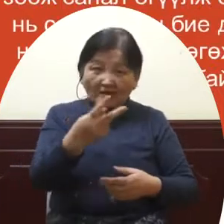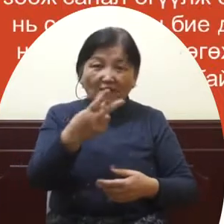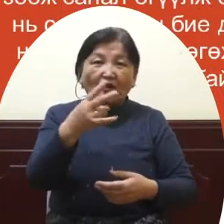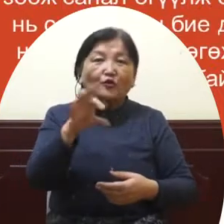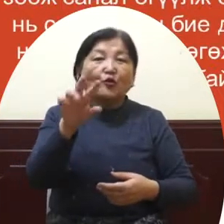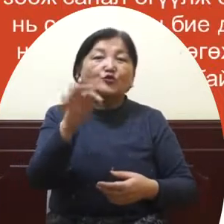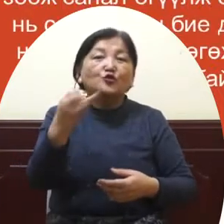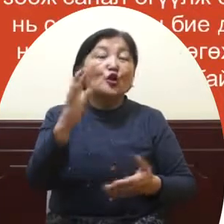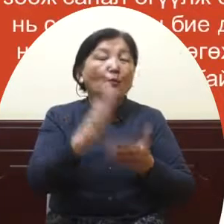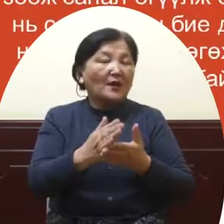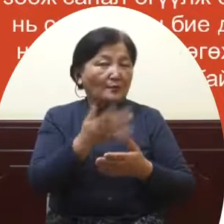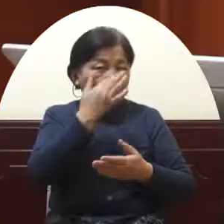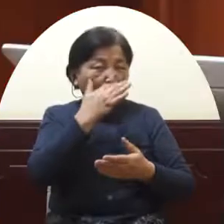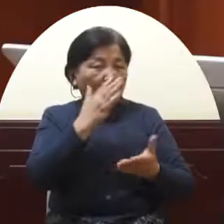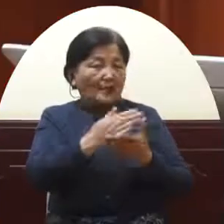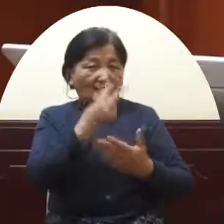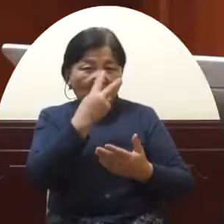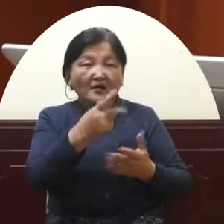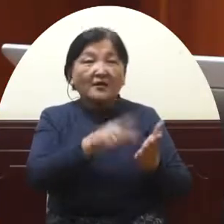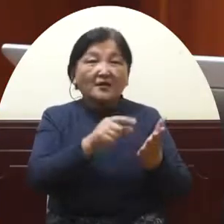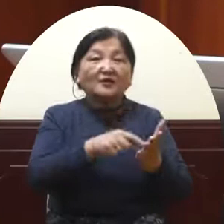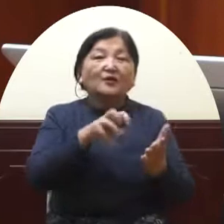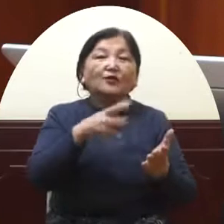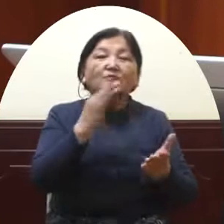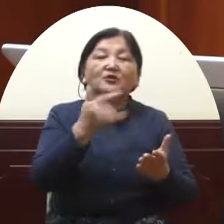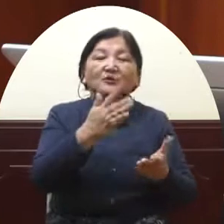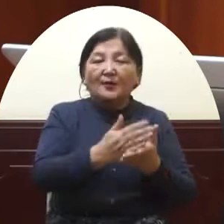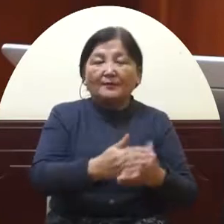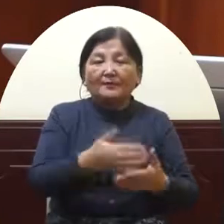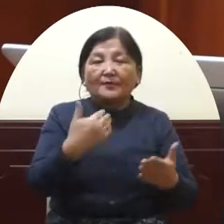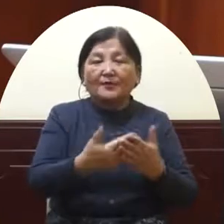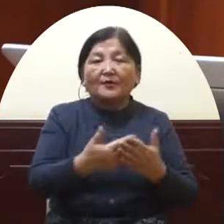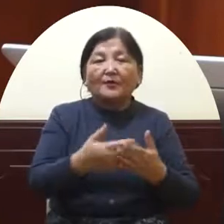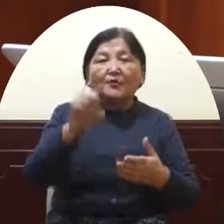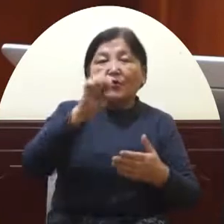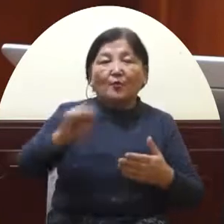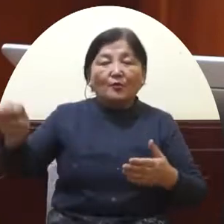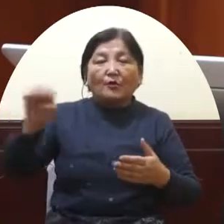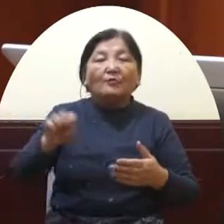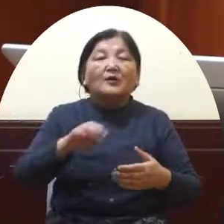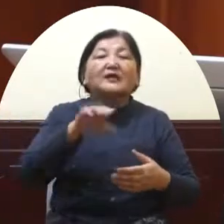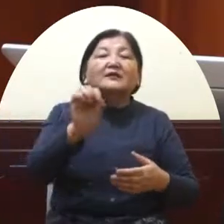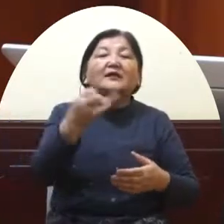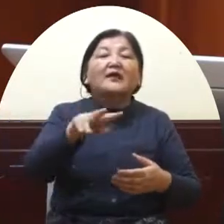байна. За энэ тоог би бол энэ Европын аюулгүй байдлын хамт ажиллагааны байгууллагын сонгуулийн тайлан дээрээс авсан тоо.